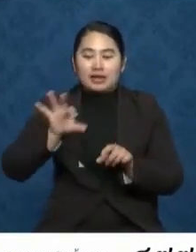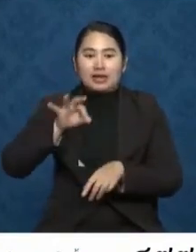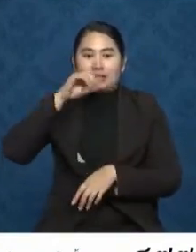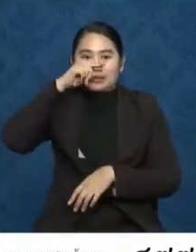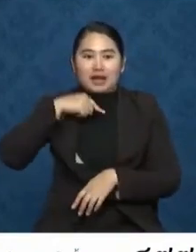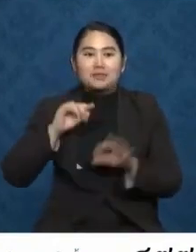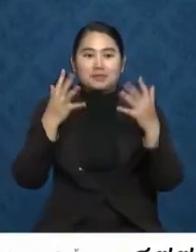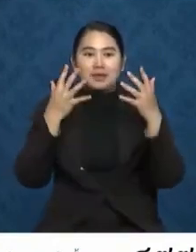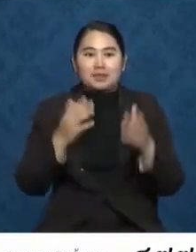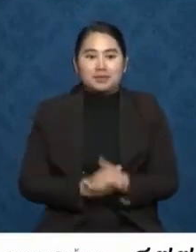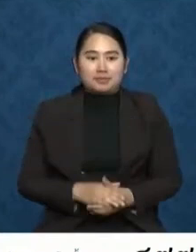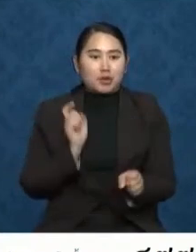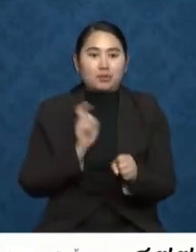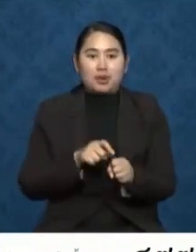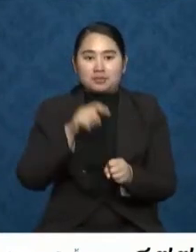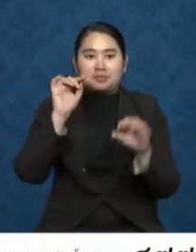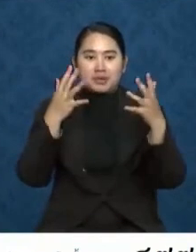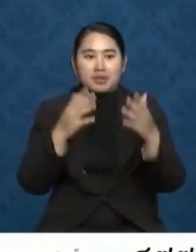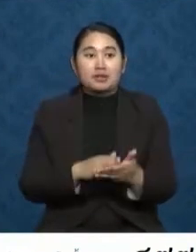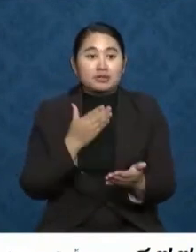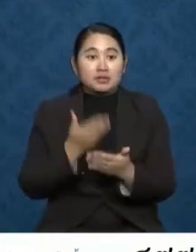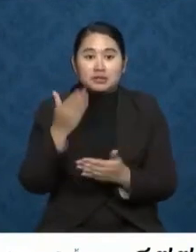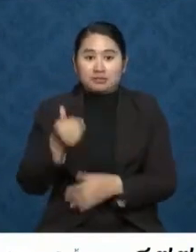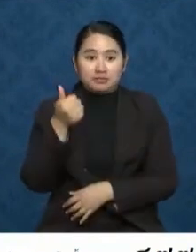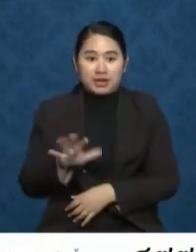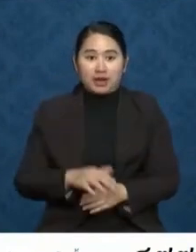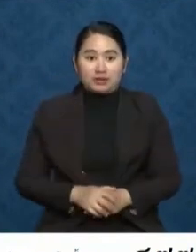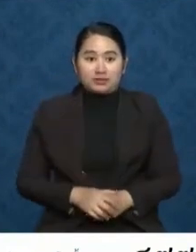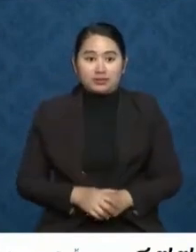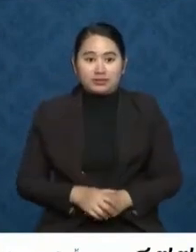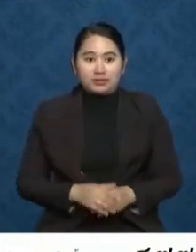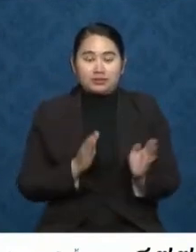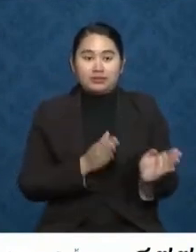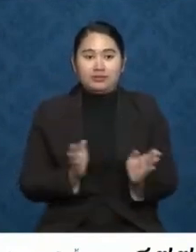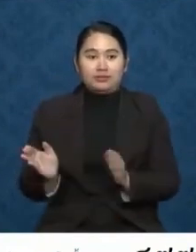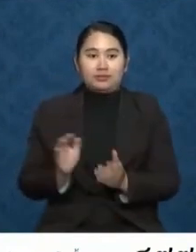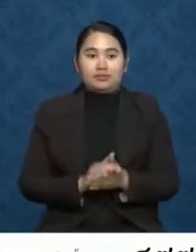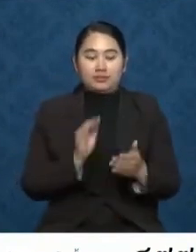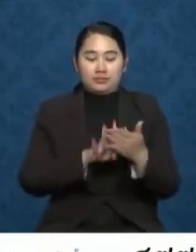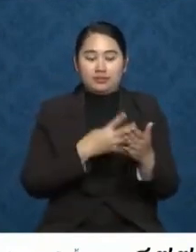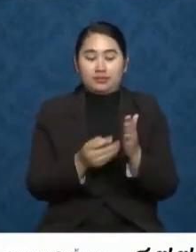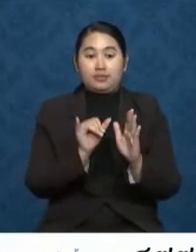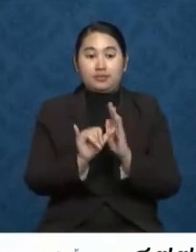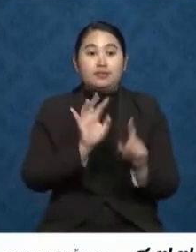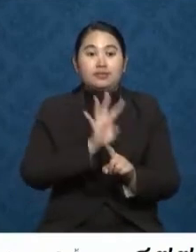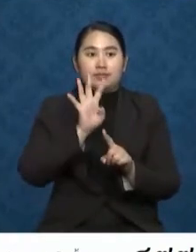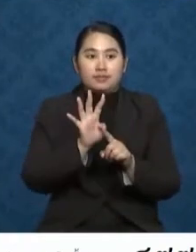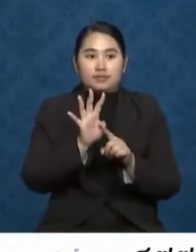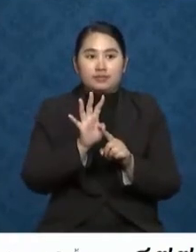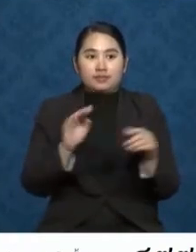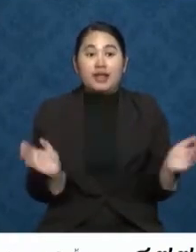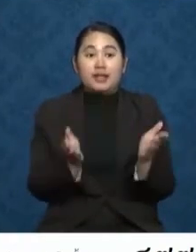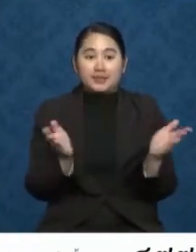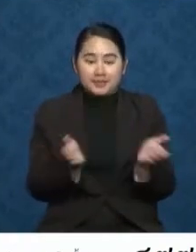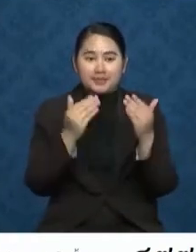มนตรีสิทธิมนุษยชนซื้อเสียงไม่ได้นะครับที่นั่นมาดูยุทธศาสตร์ที่4ครับด้านการพัฒนาและเสริมสร้างศักยภาพทรัพ